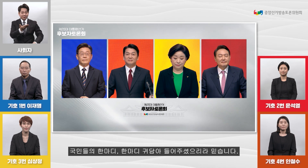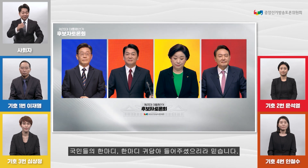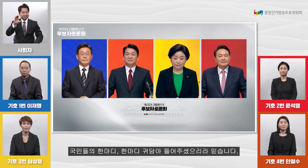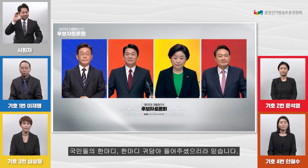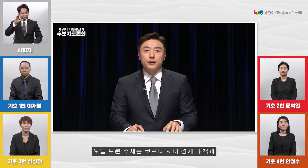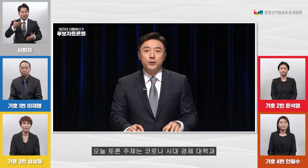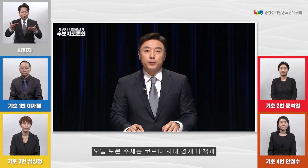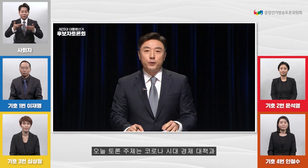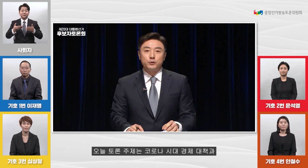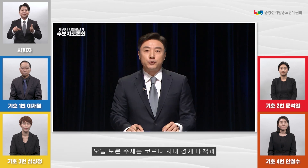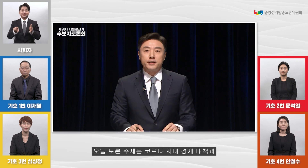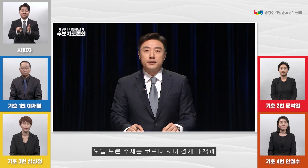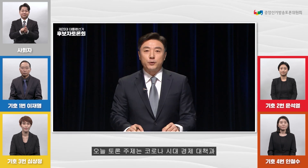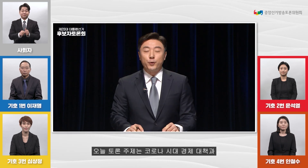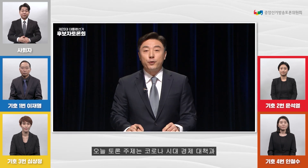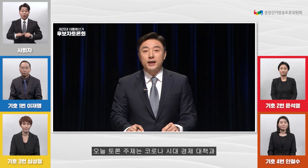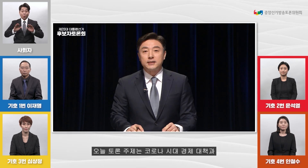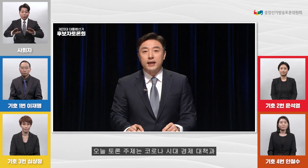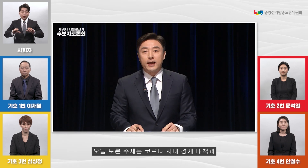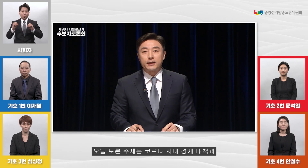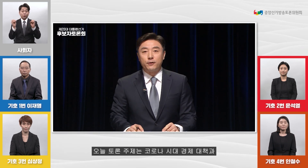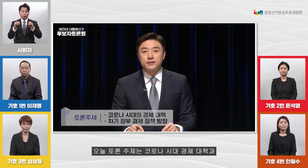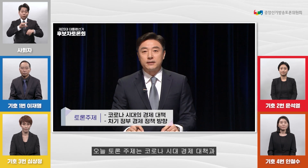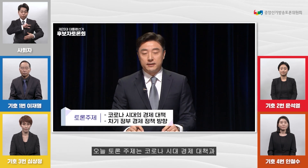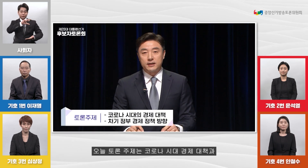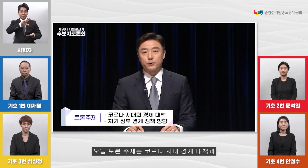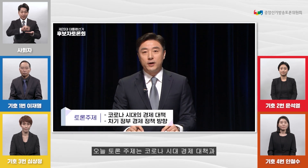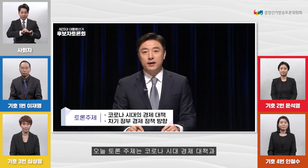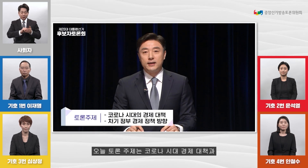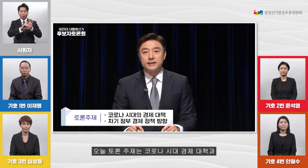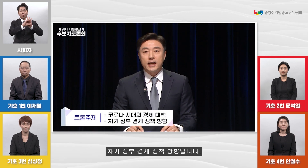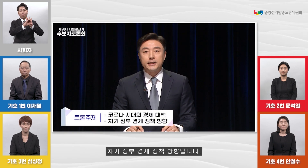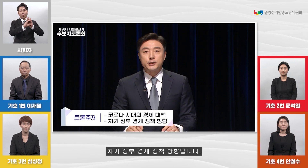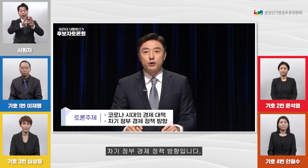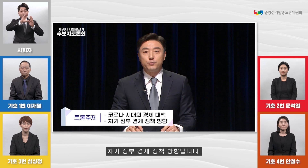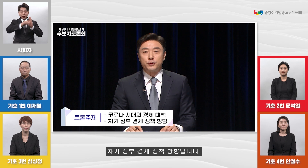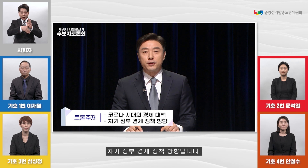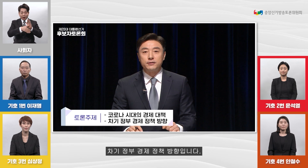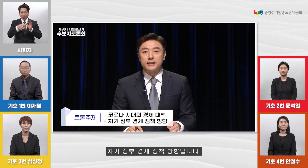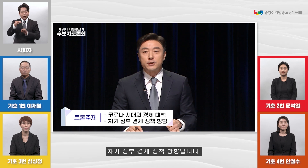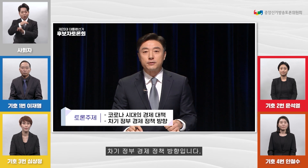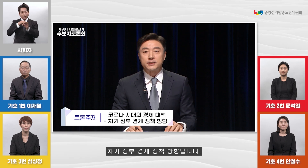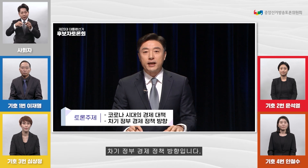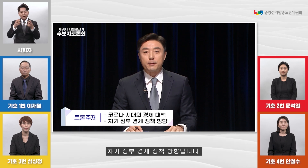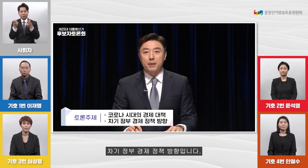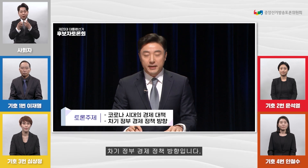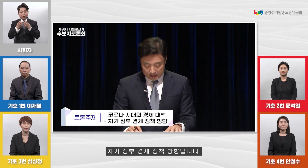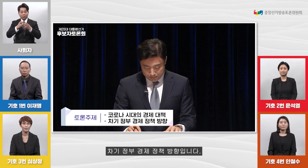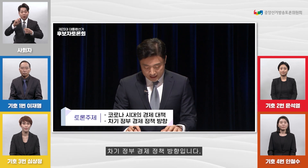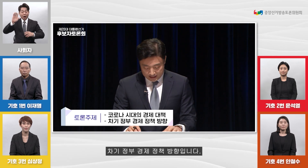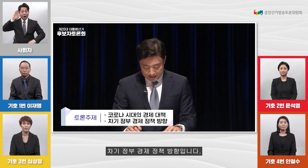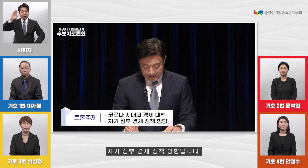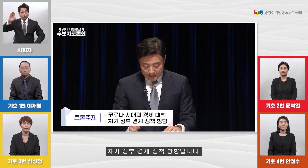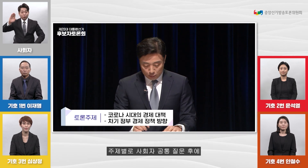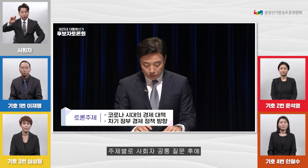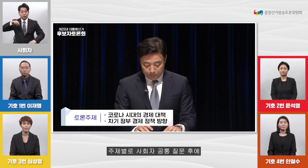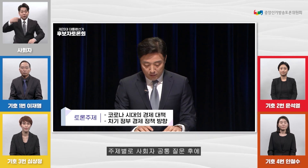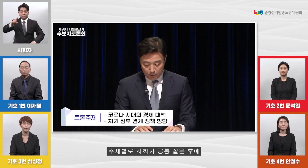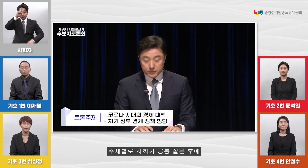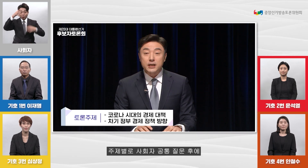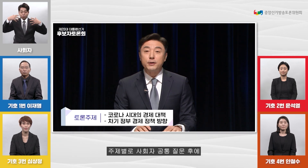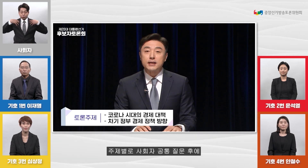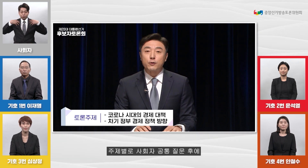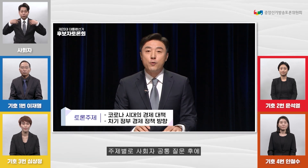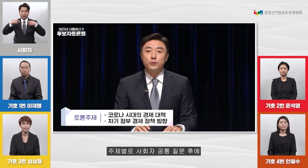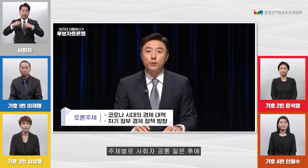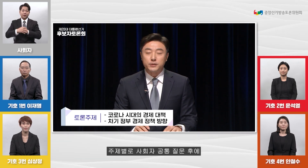믿습니다. 네, 오늘 토론 주제는 코로나 시대의 경제 대책과 차기 정부 경제 정책 방향입니다. 이